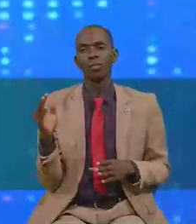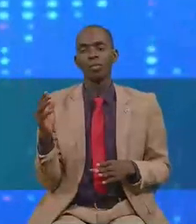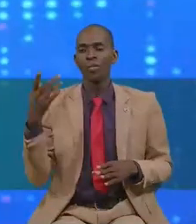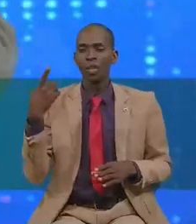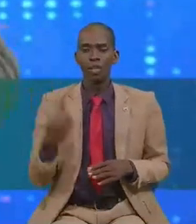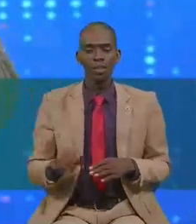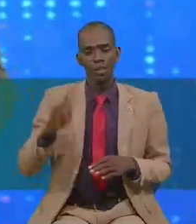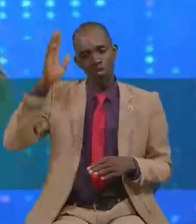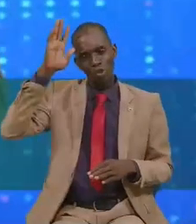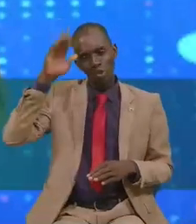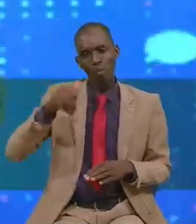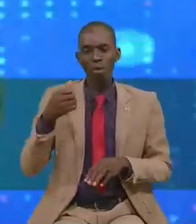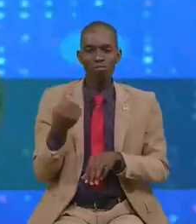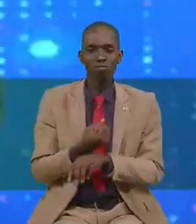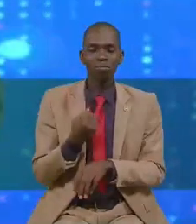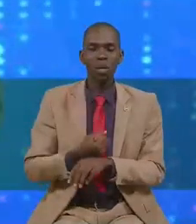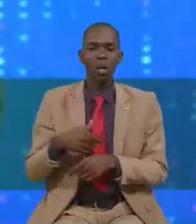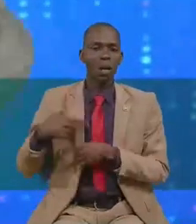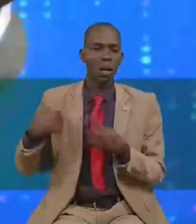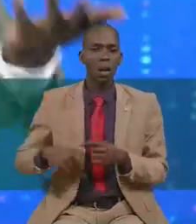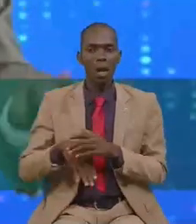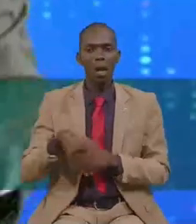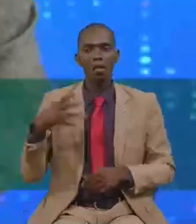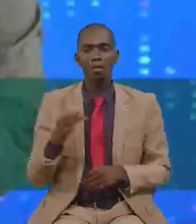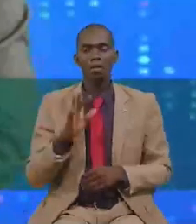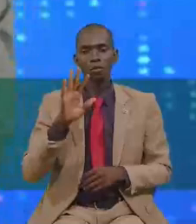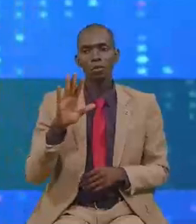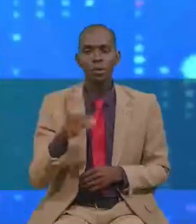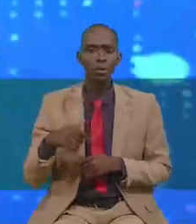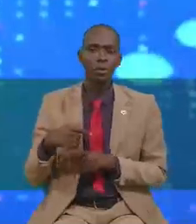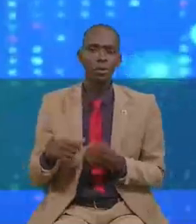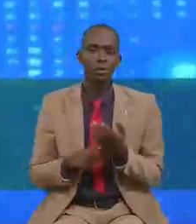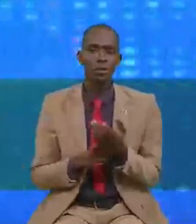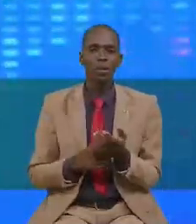donnerai un cœur de chair.